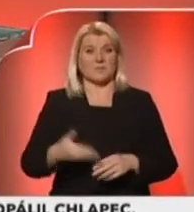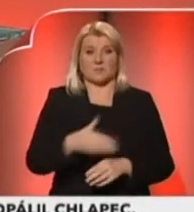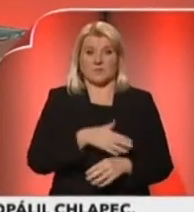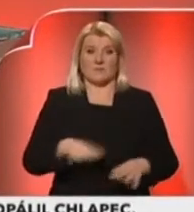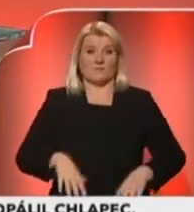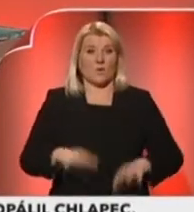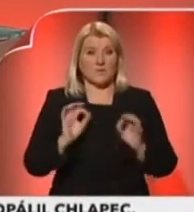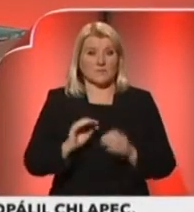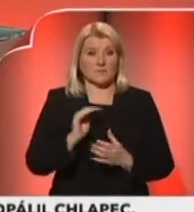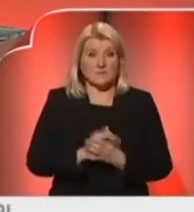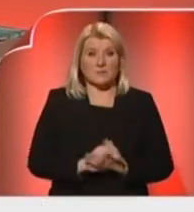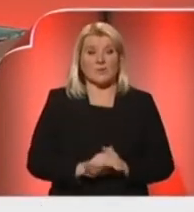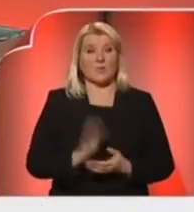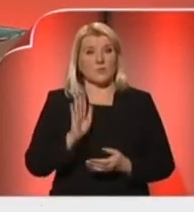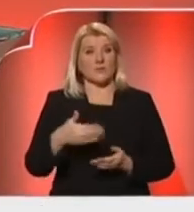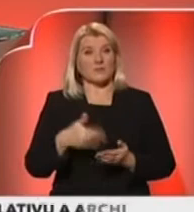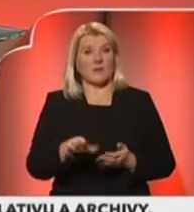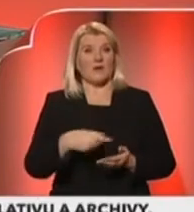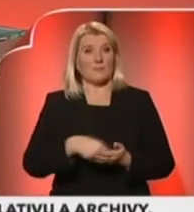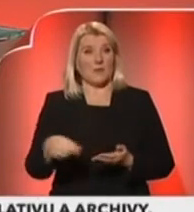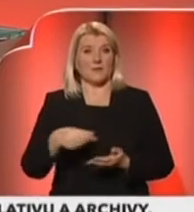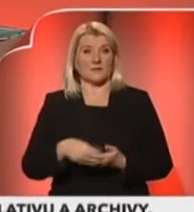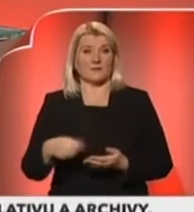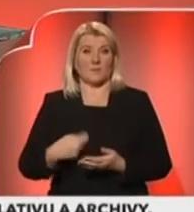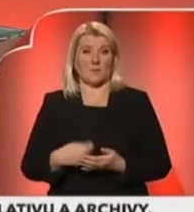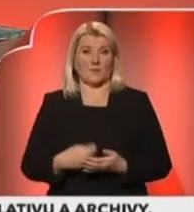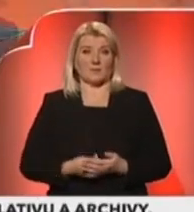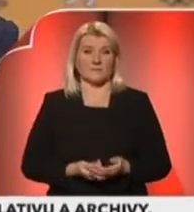a budete dál třeba i proplácet poplatky?